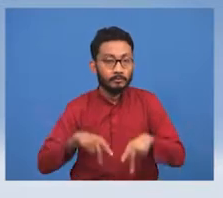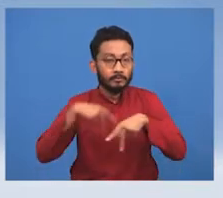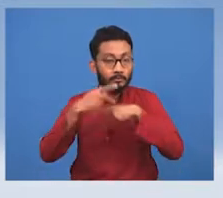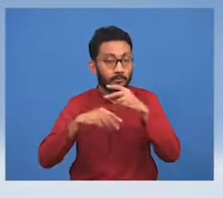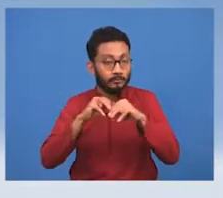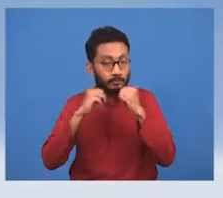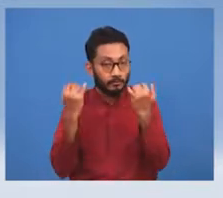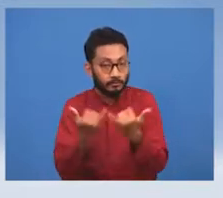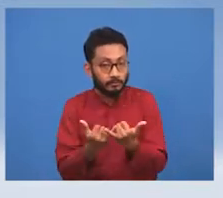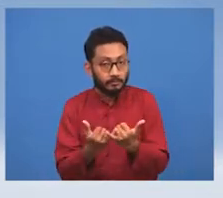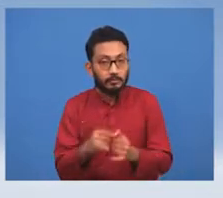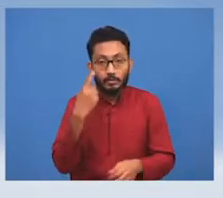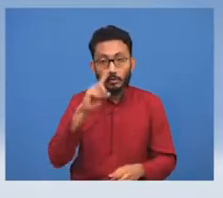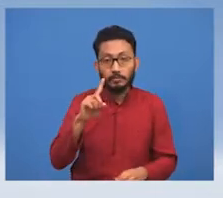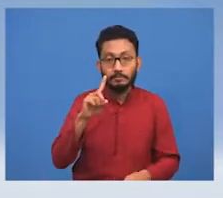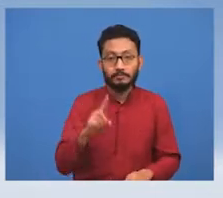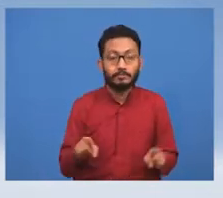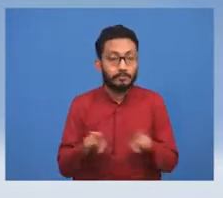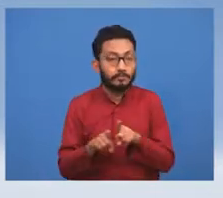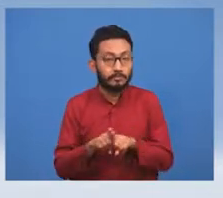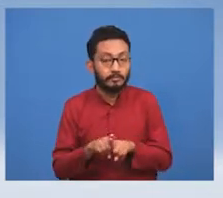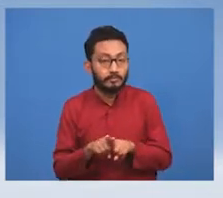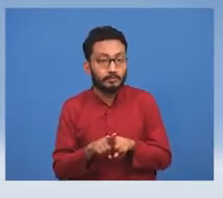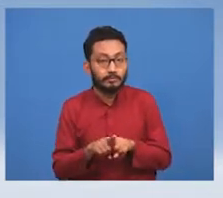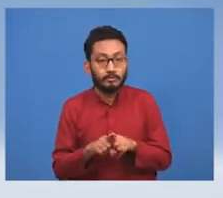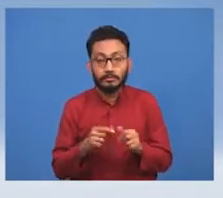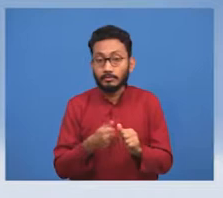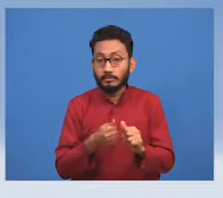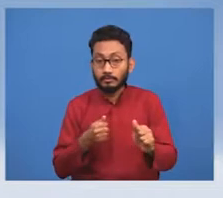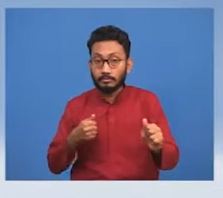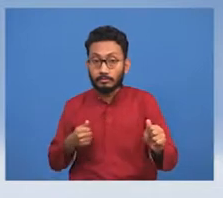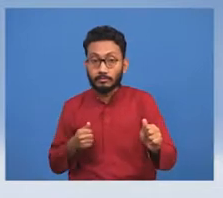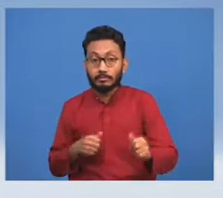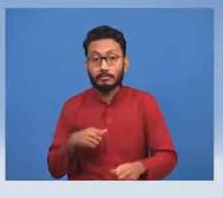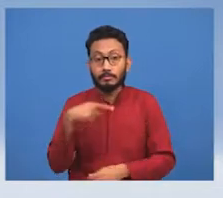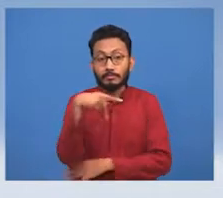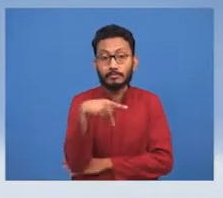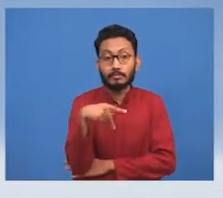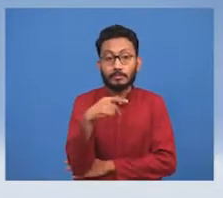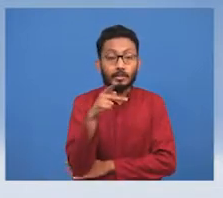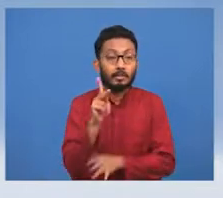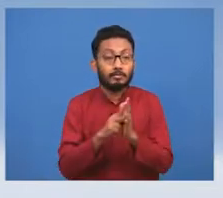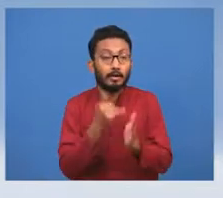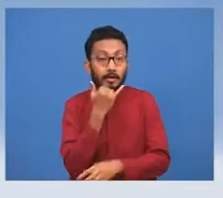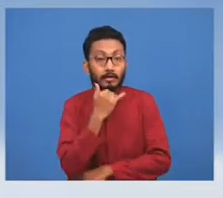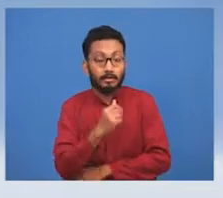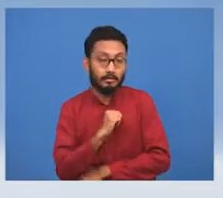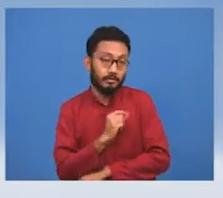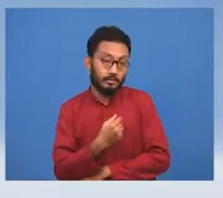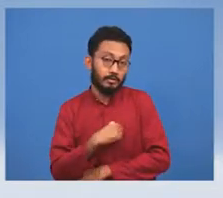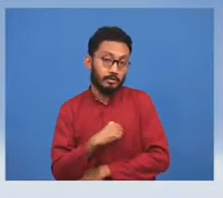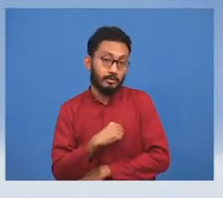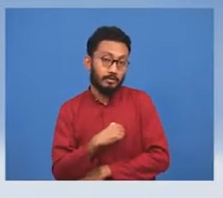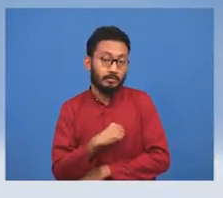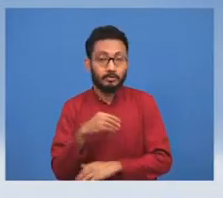tanggungjawab menangani gejala mempersekutukan agama dan penyelewengan agama terletak di bawah bidang